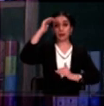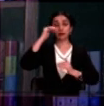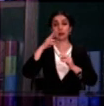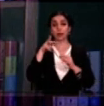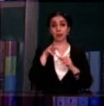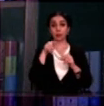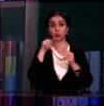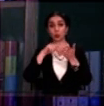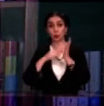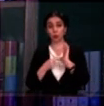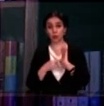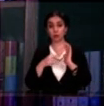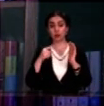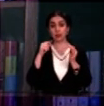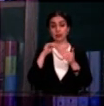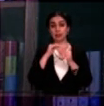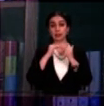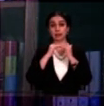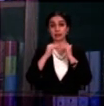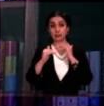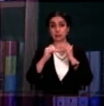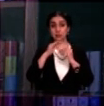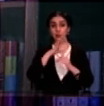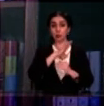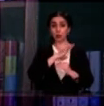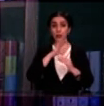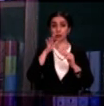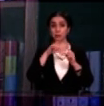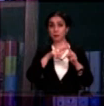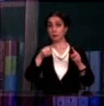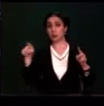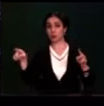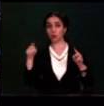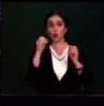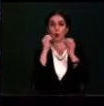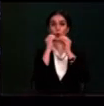nuqtadan tekislikkacha bo'lgan masofa 15 cm.